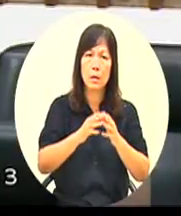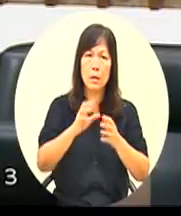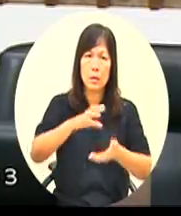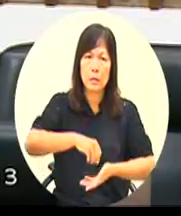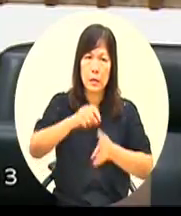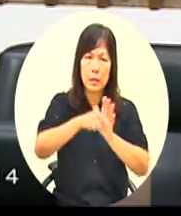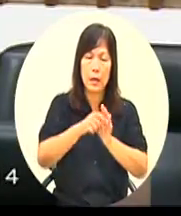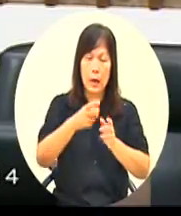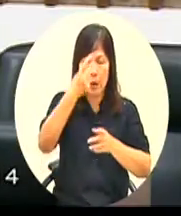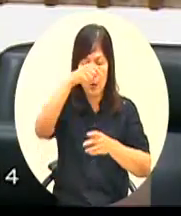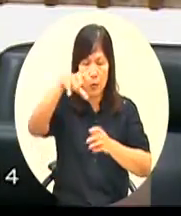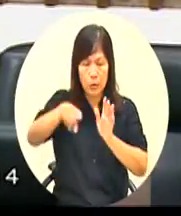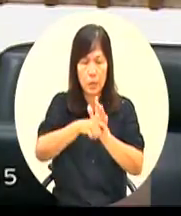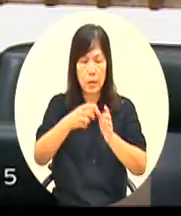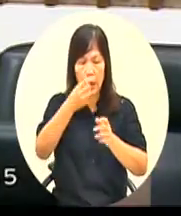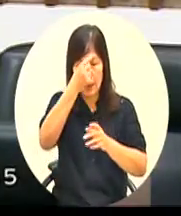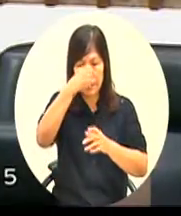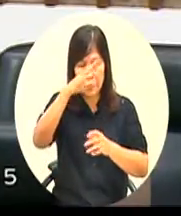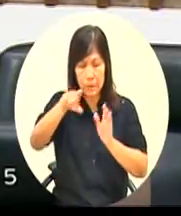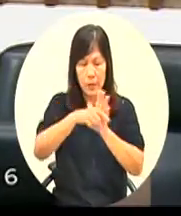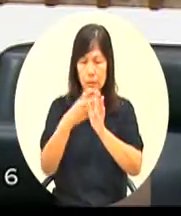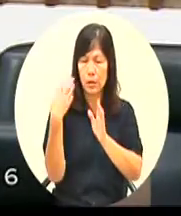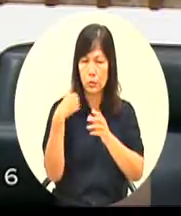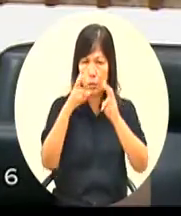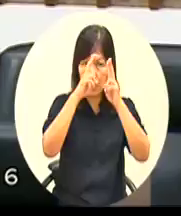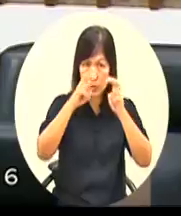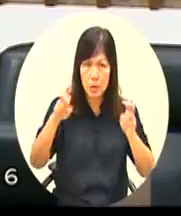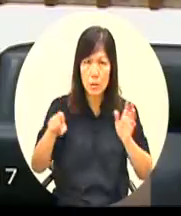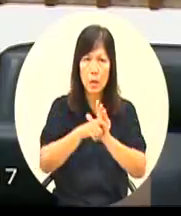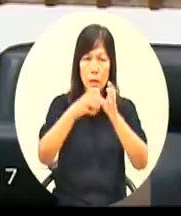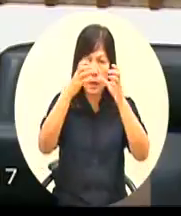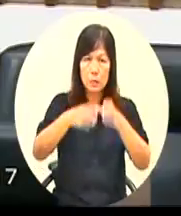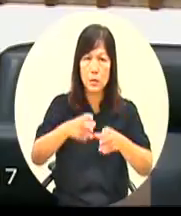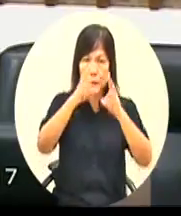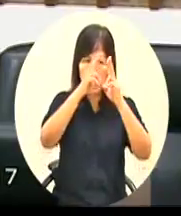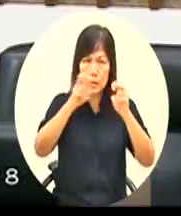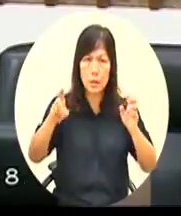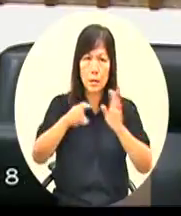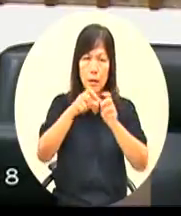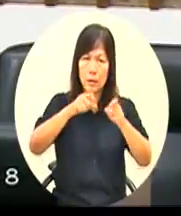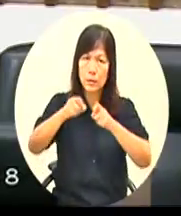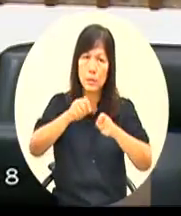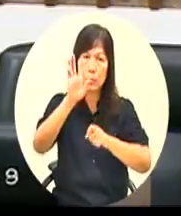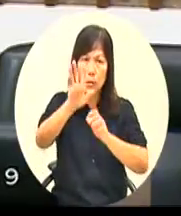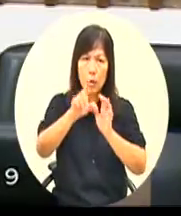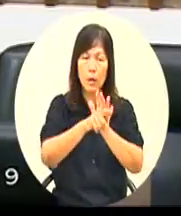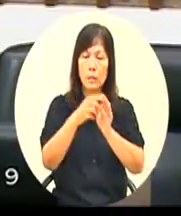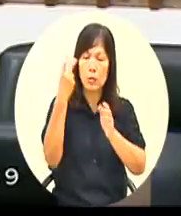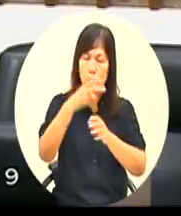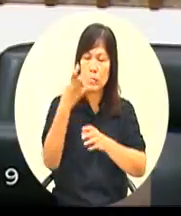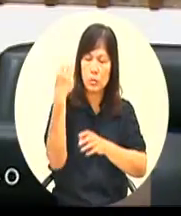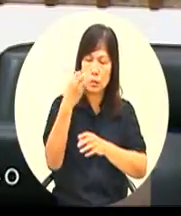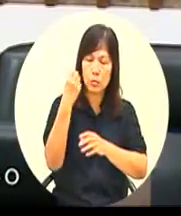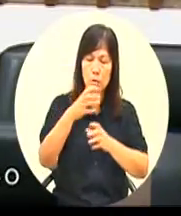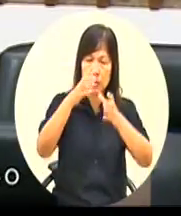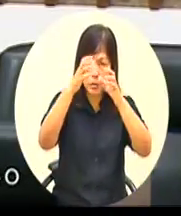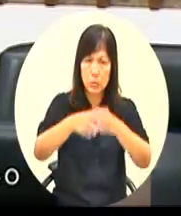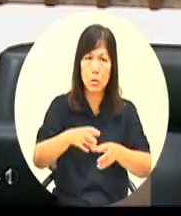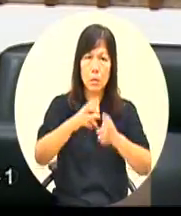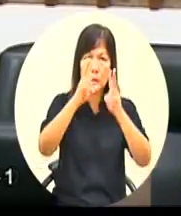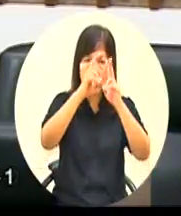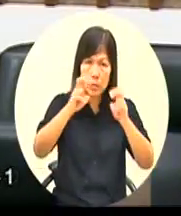定的古迹凤山县旧城左营旧城建成计划。建成计划就是重建建成，也就是